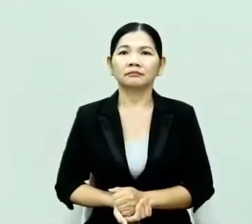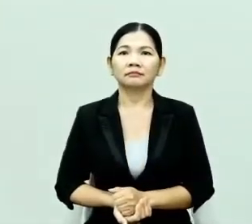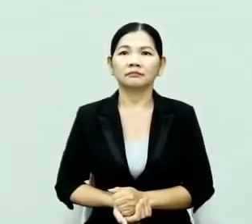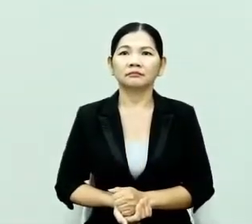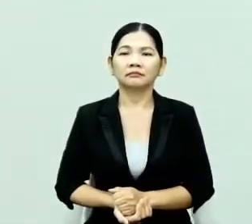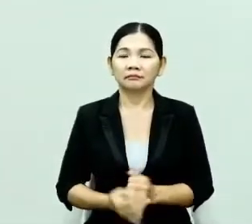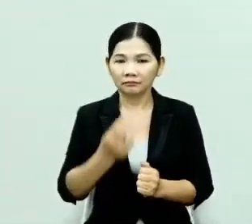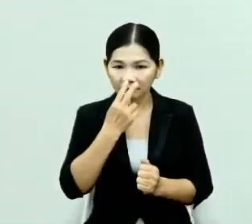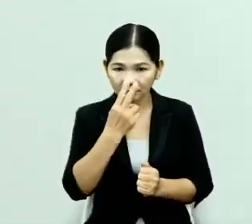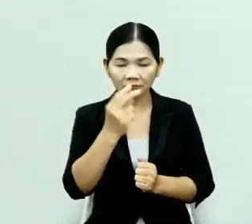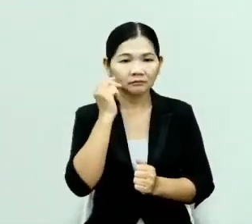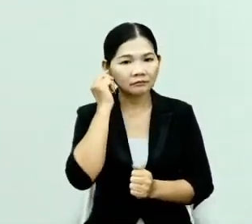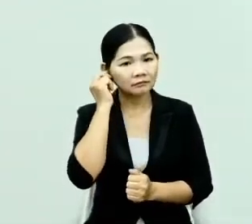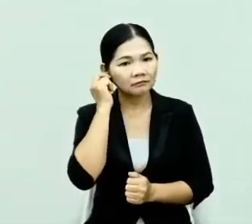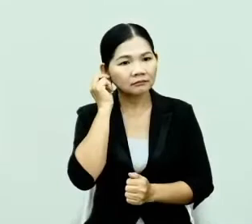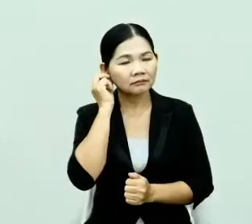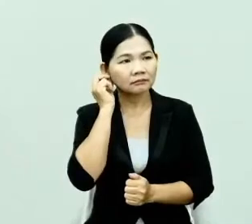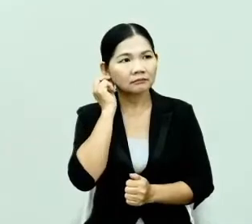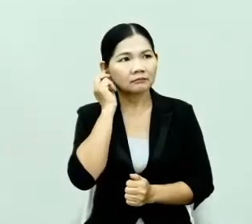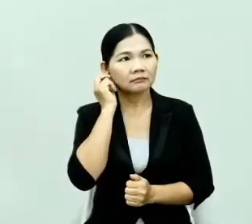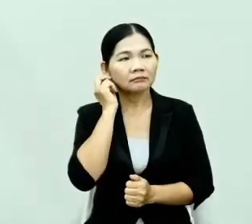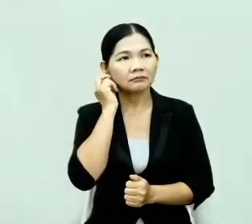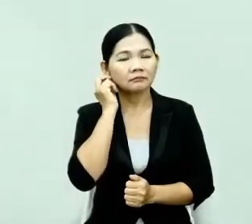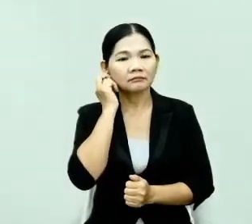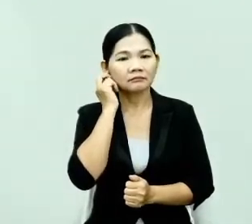កូនចាំមើល